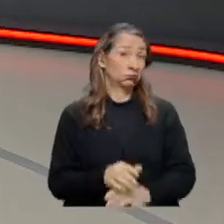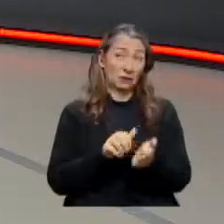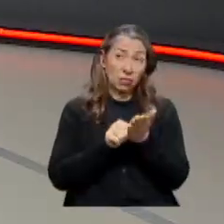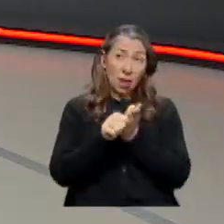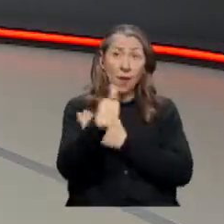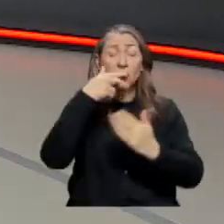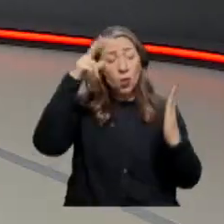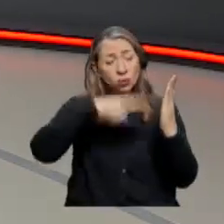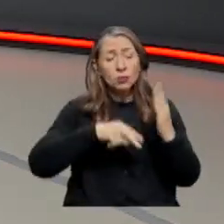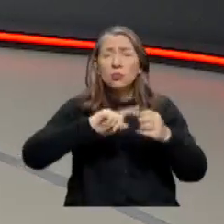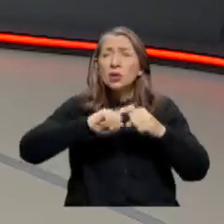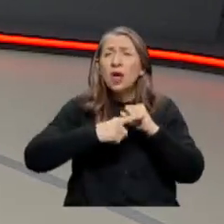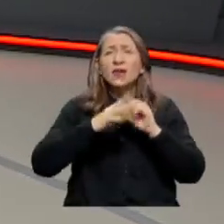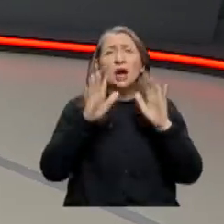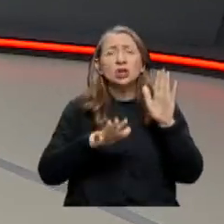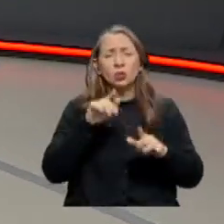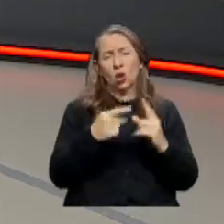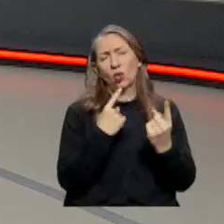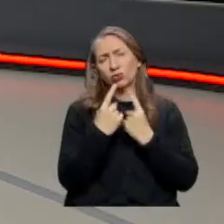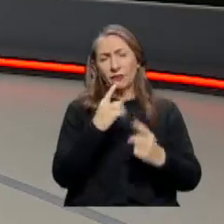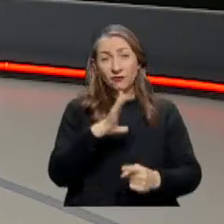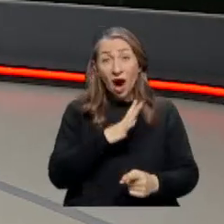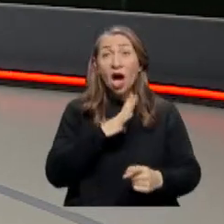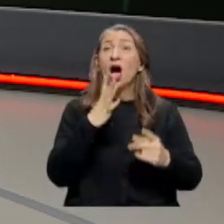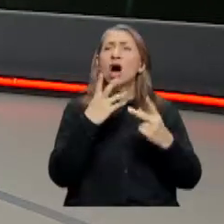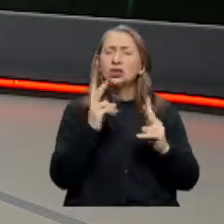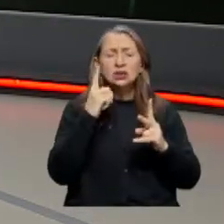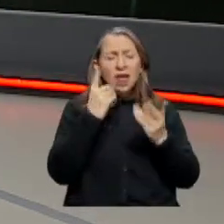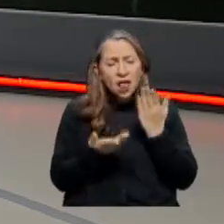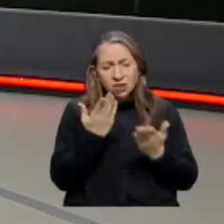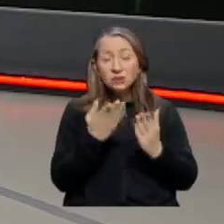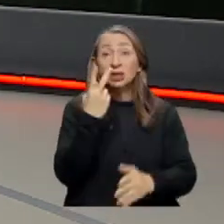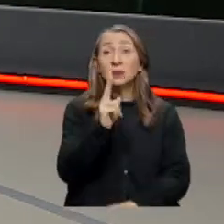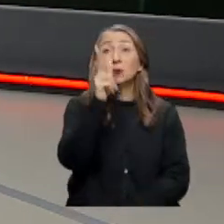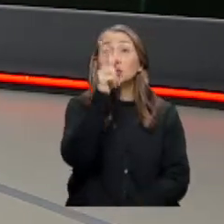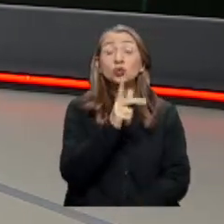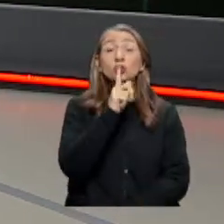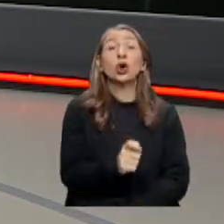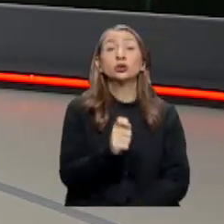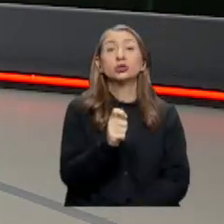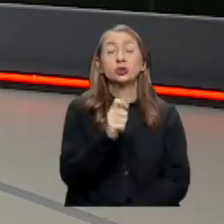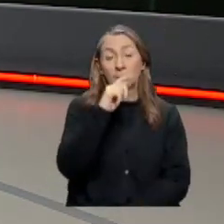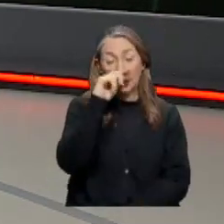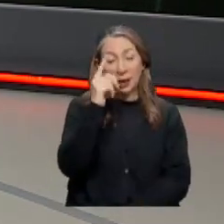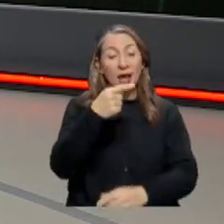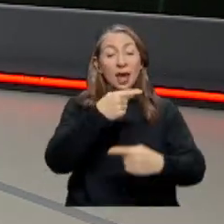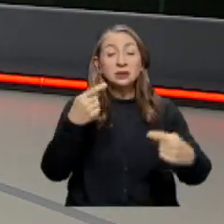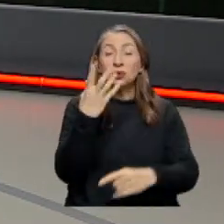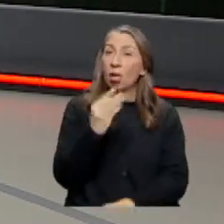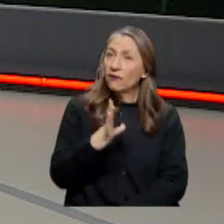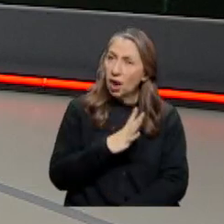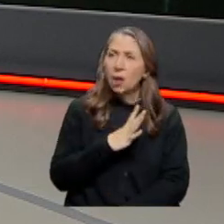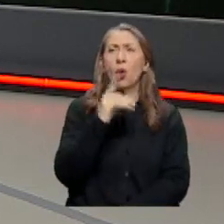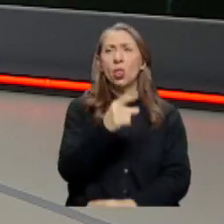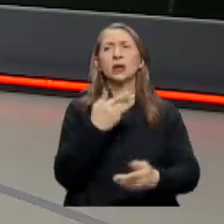Tamamını okudum. Bütün hafta aşağı yukarı bunları konuşuruz. Açacağız, analiz edeceğiz. 2300 vaat. Efendim eksik olan şeyler de